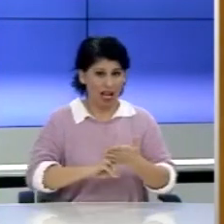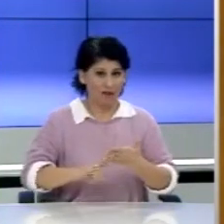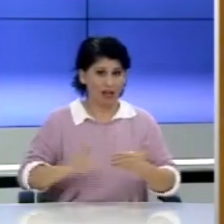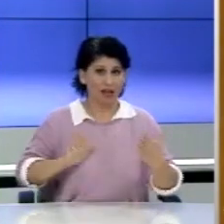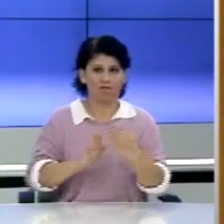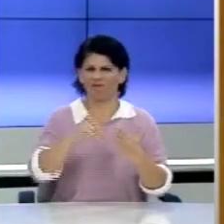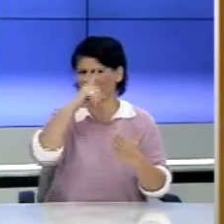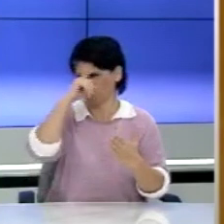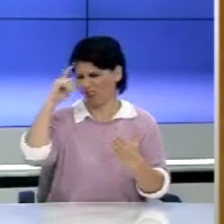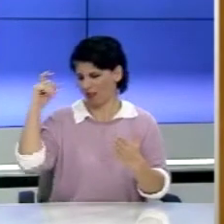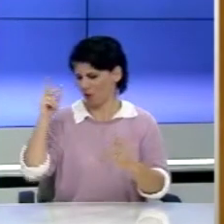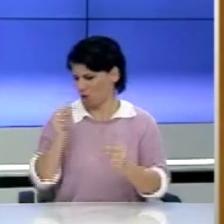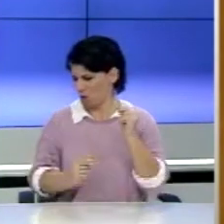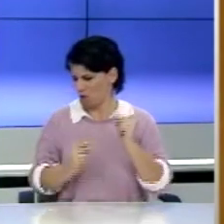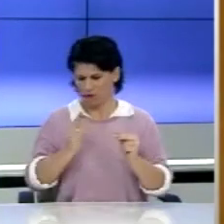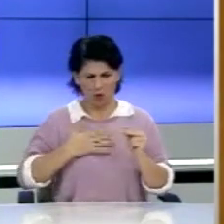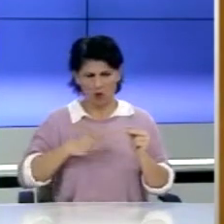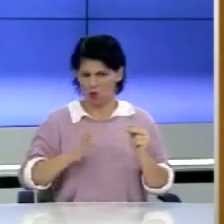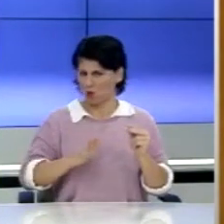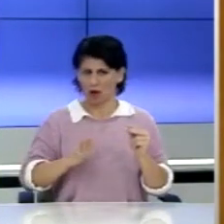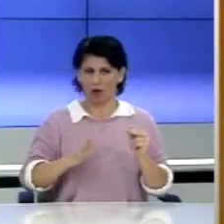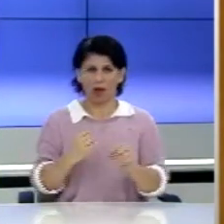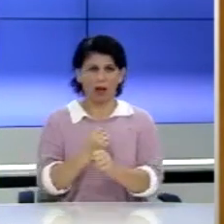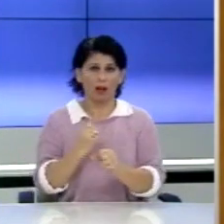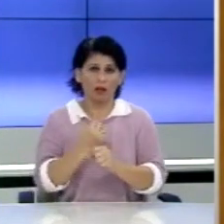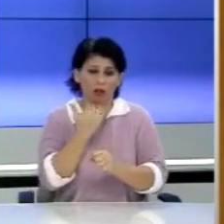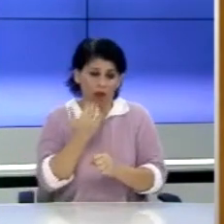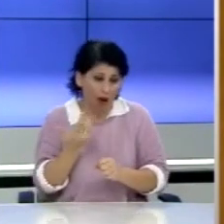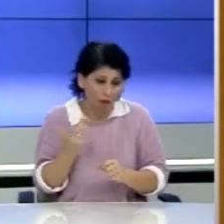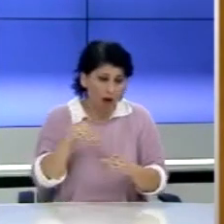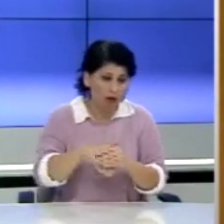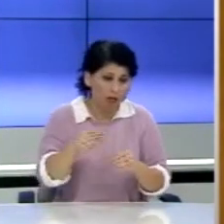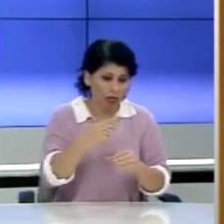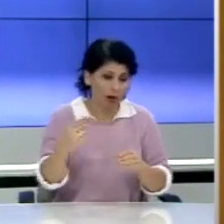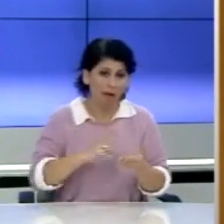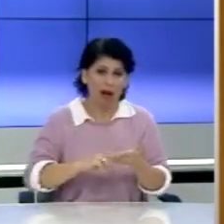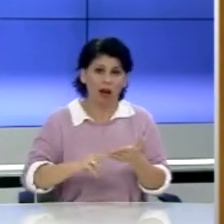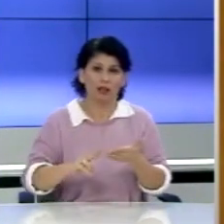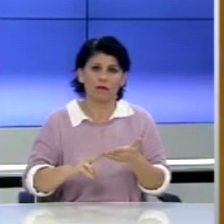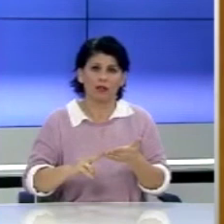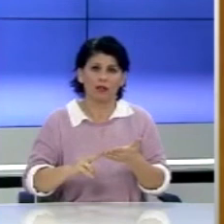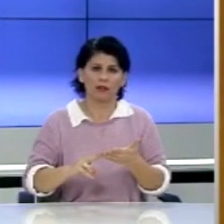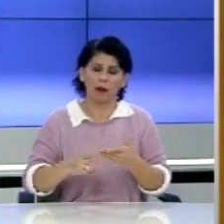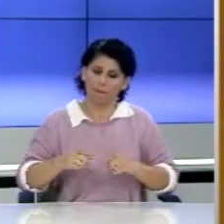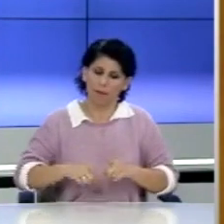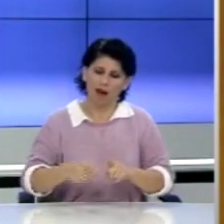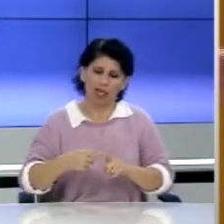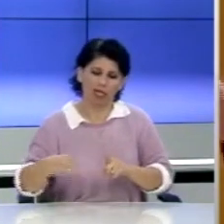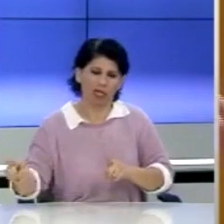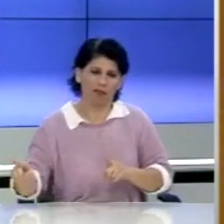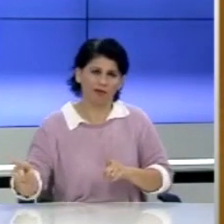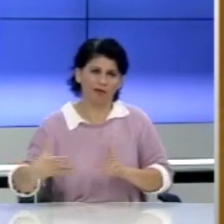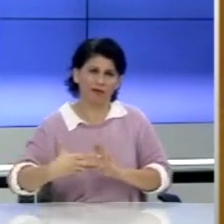ως δύσκολος γρίφος, ώστε οι εργαζόμενοι να μην μπορούν να ασχοληθούν με αυτό, στέλνοντάς τους παράλληλα στην